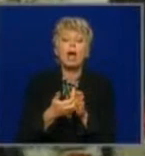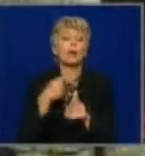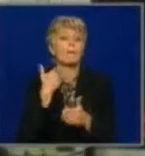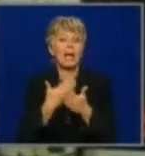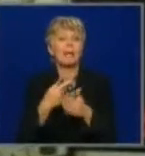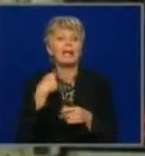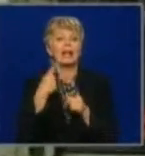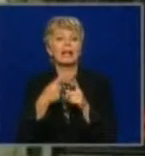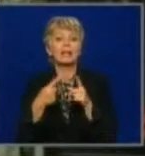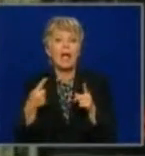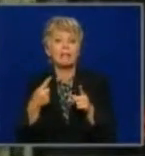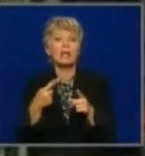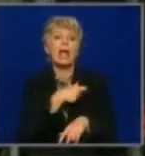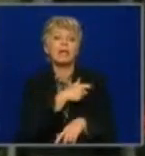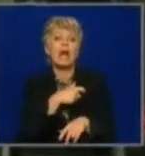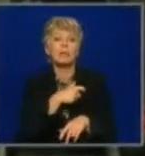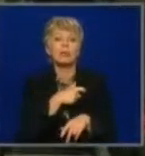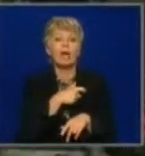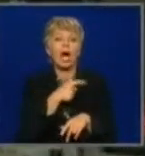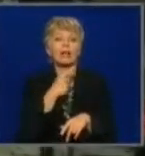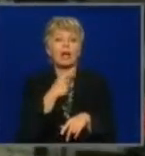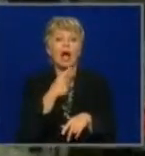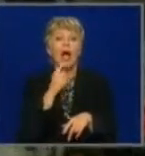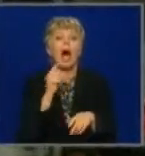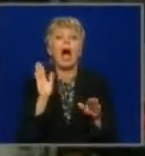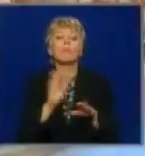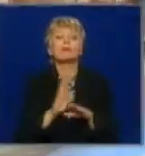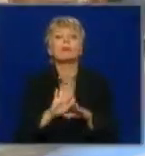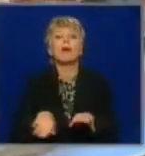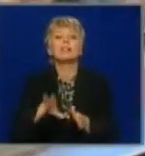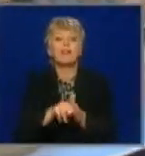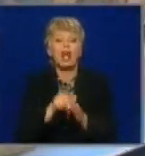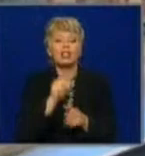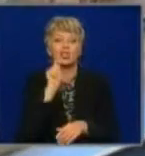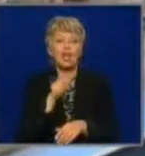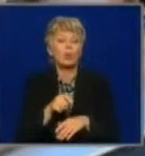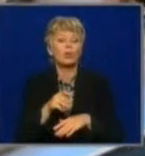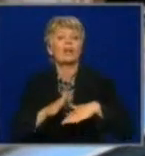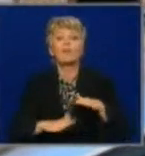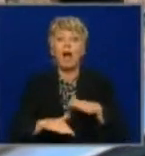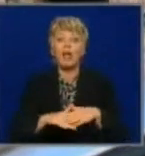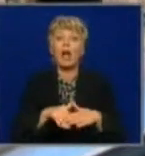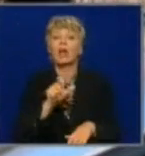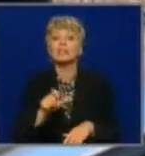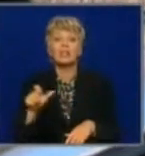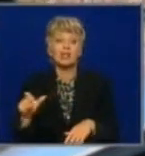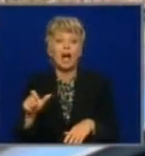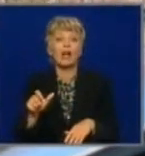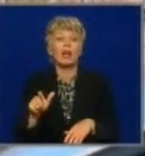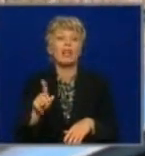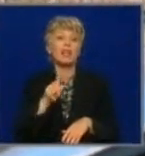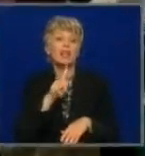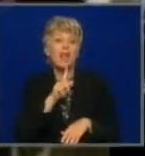ilgtermiņā partiju un daudz deputātu konti atpakust uzreiz pēc vēlēšanām, vai arī zaudē kvalitāti. Lai cilvēki neapmulstu ne